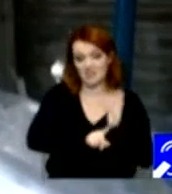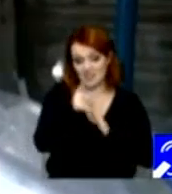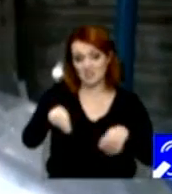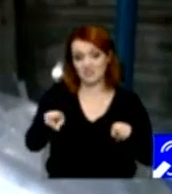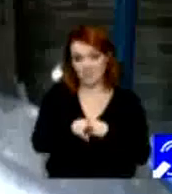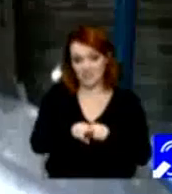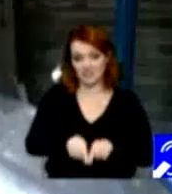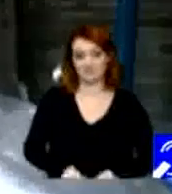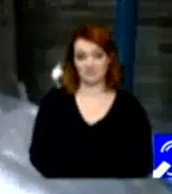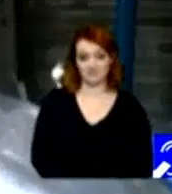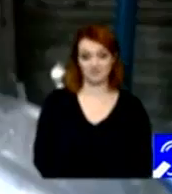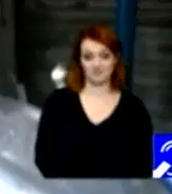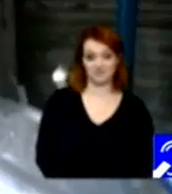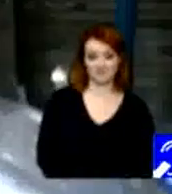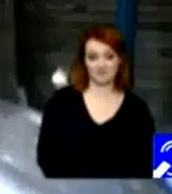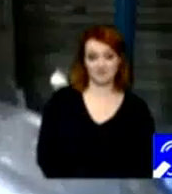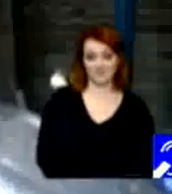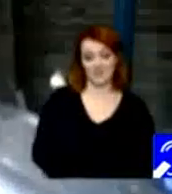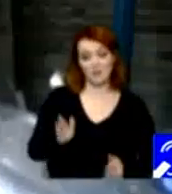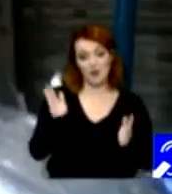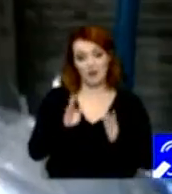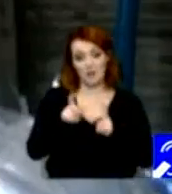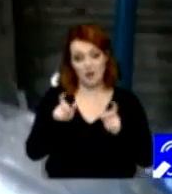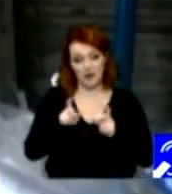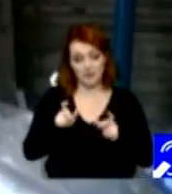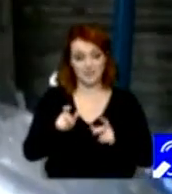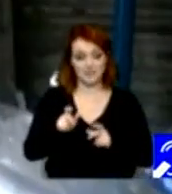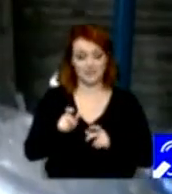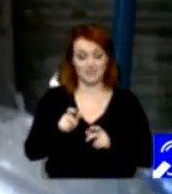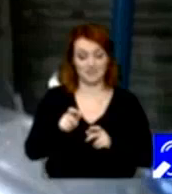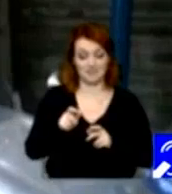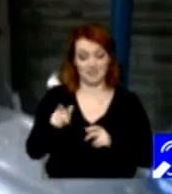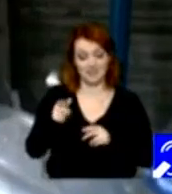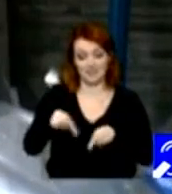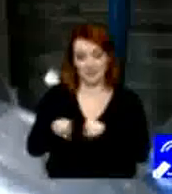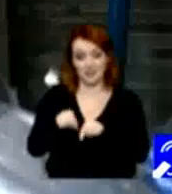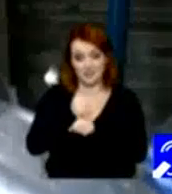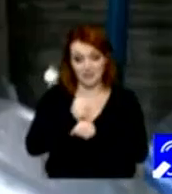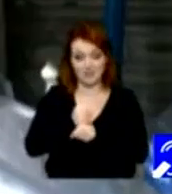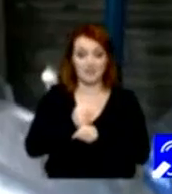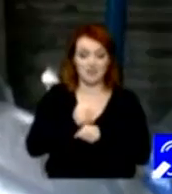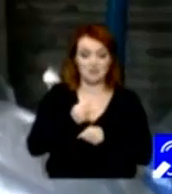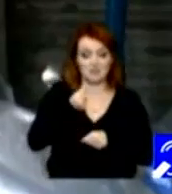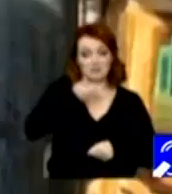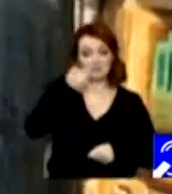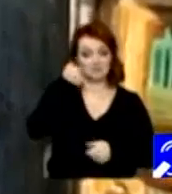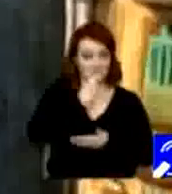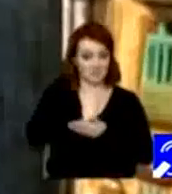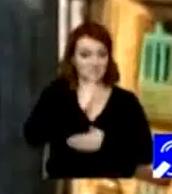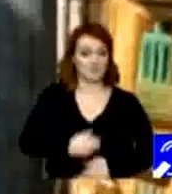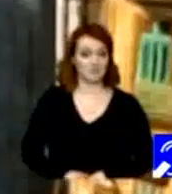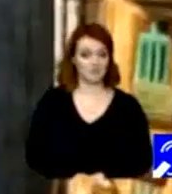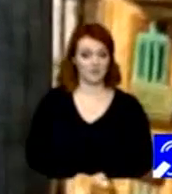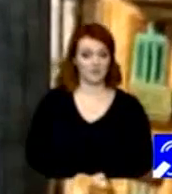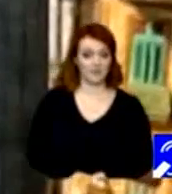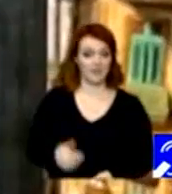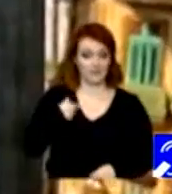ușor de organismul întorc din nou la hotel la poneii din My Street full HD bani de bilet de